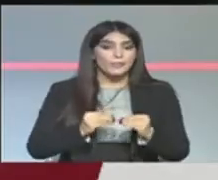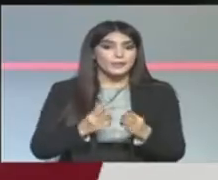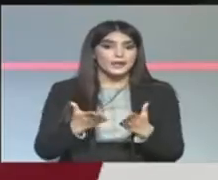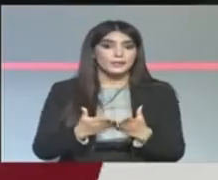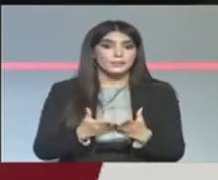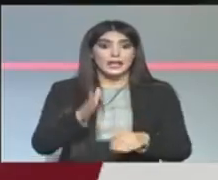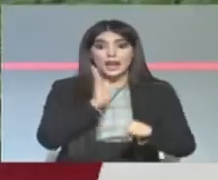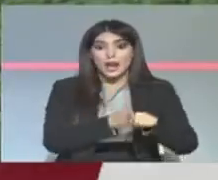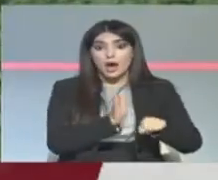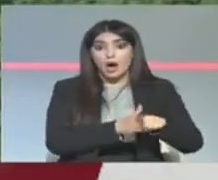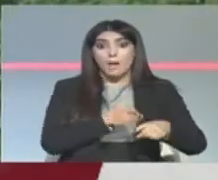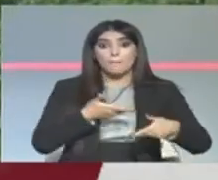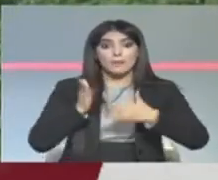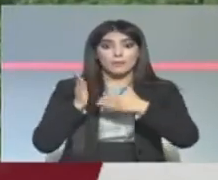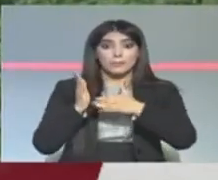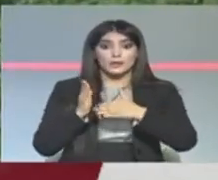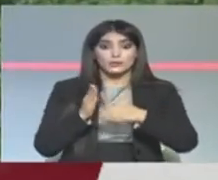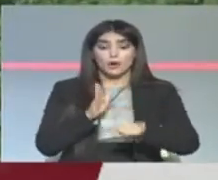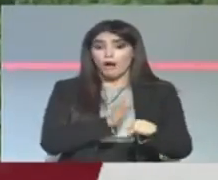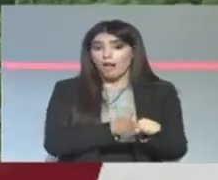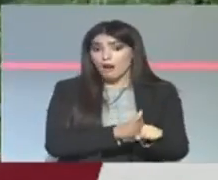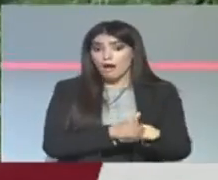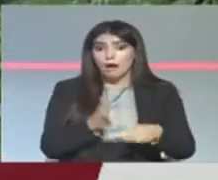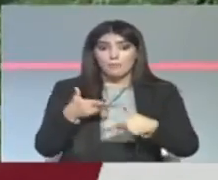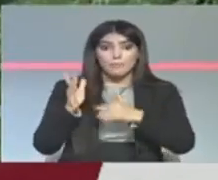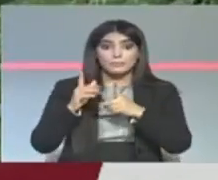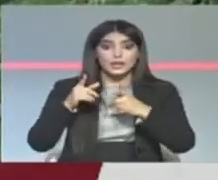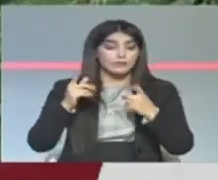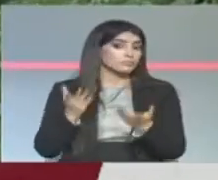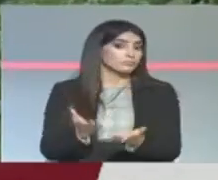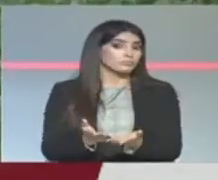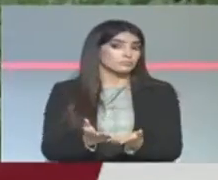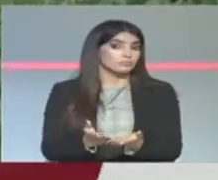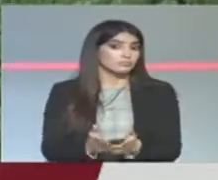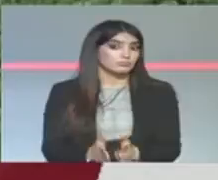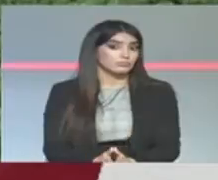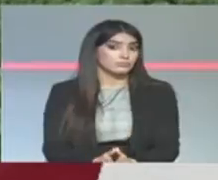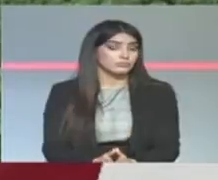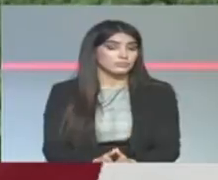الحمل همسا في يتحقق جولي هذا بعد